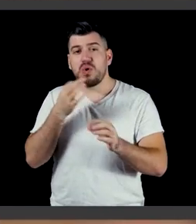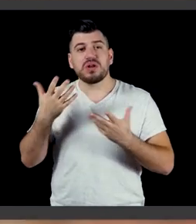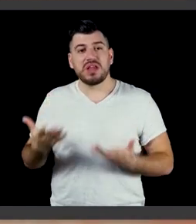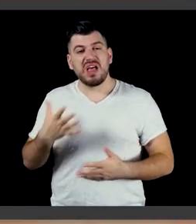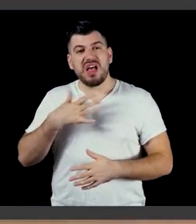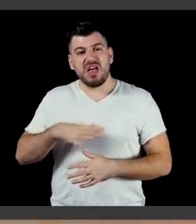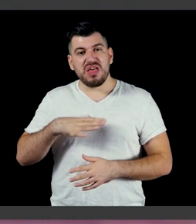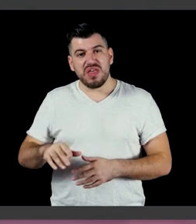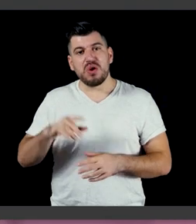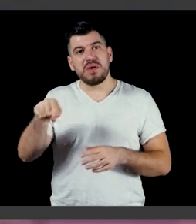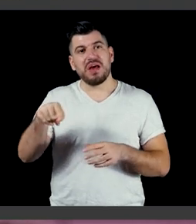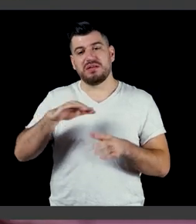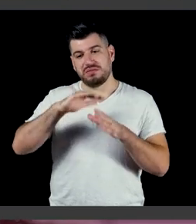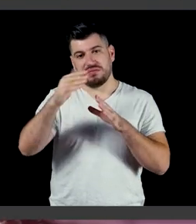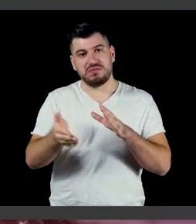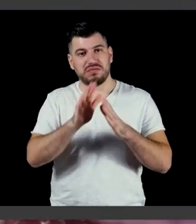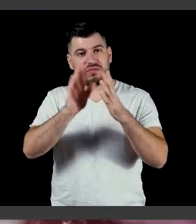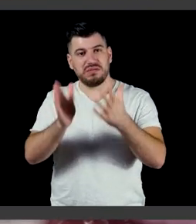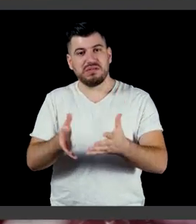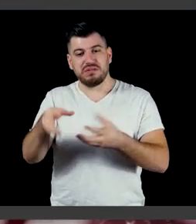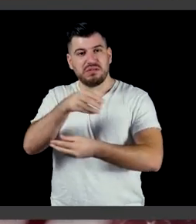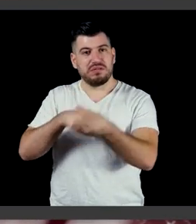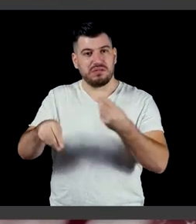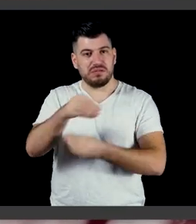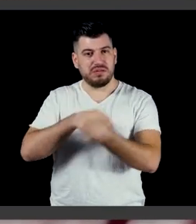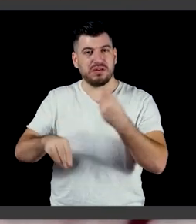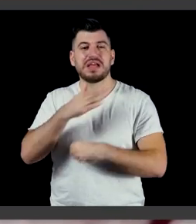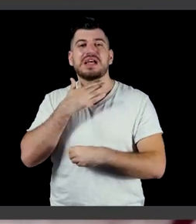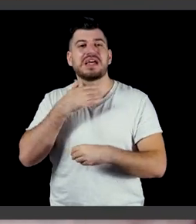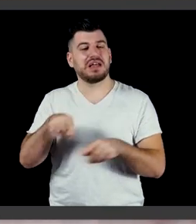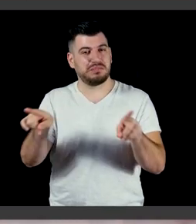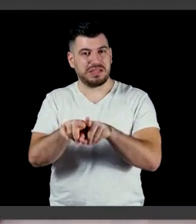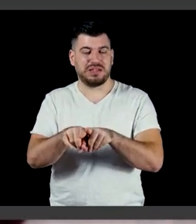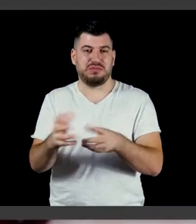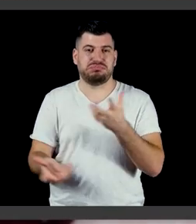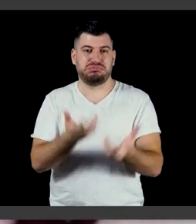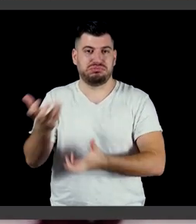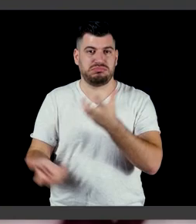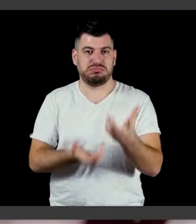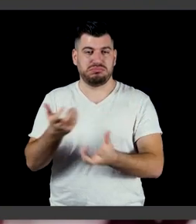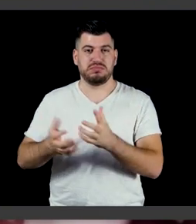να μαριναρεί τώρα το κρέας και θέλουμε μετά να ψηθεί μαζί με το κρέας για να μπορέσουμε να τις φάμε, να είναι βρόσιμες.